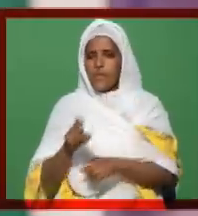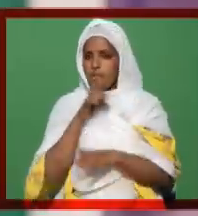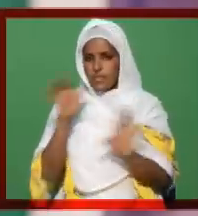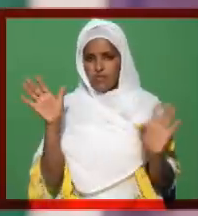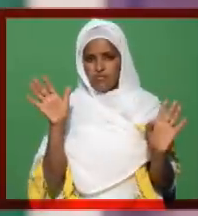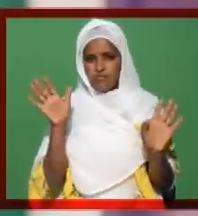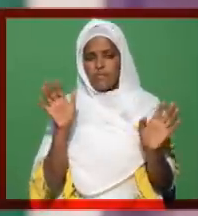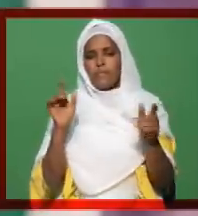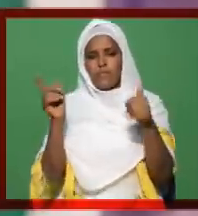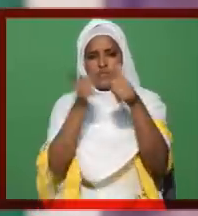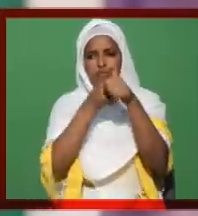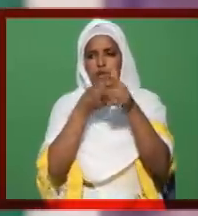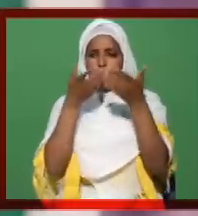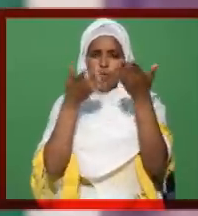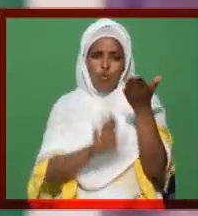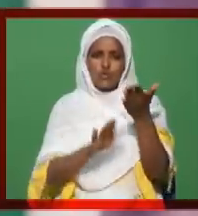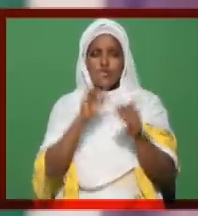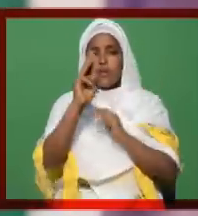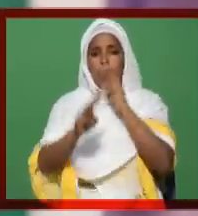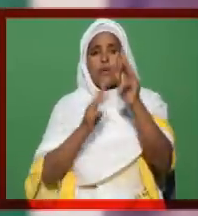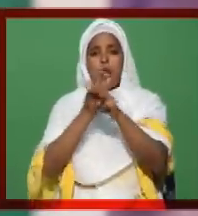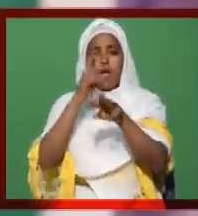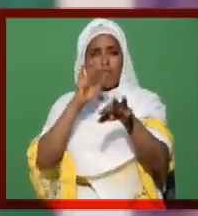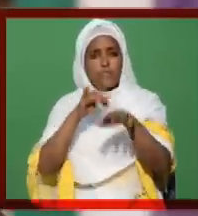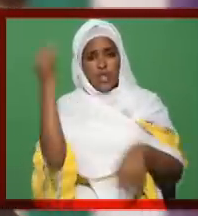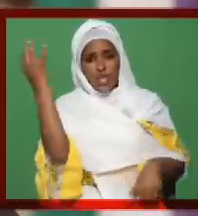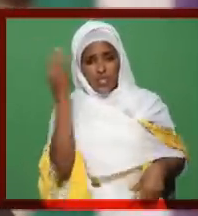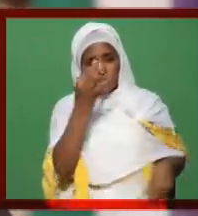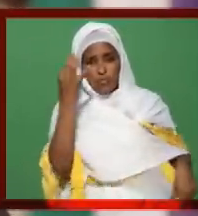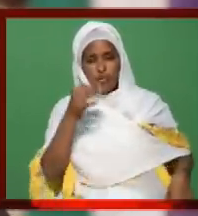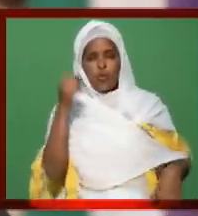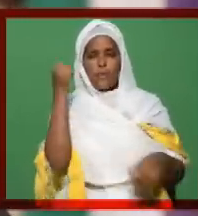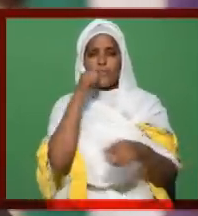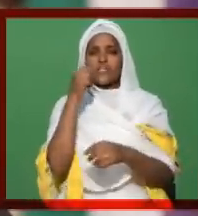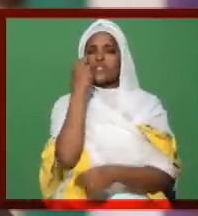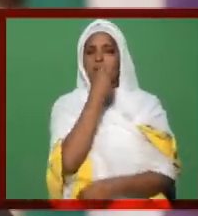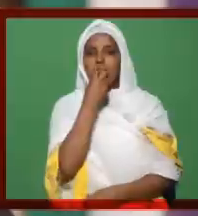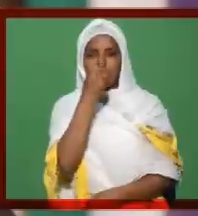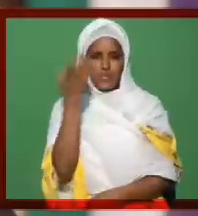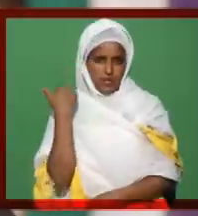በመጀመሪያ ሞት በአለም ላይ የተሰበከው በሰይጣን ደበት ነበር